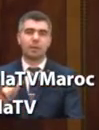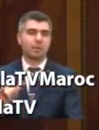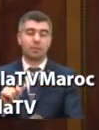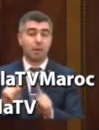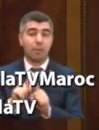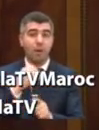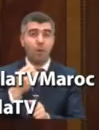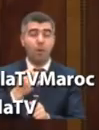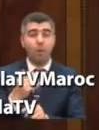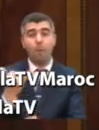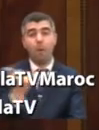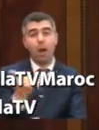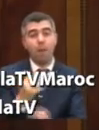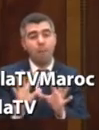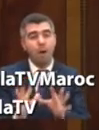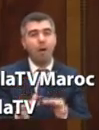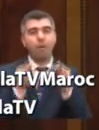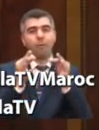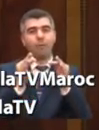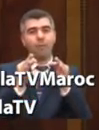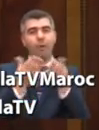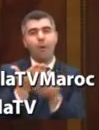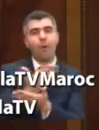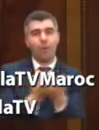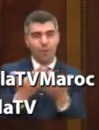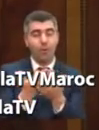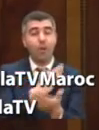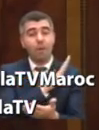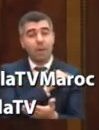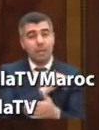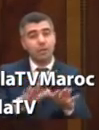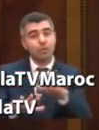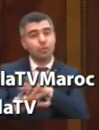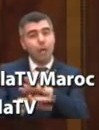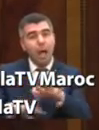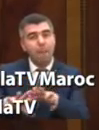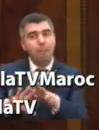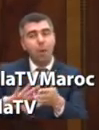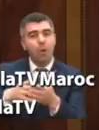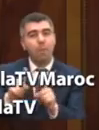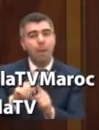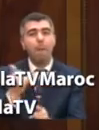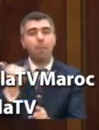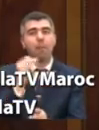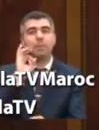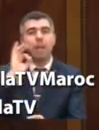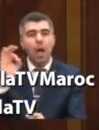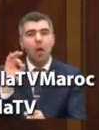من أجل أن تحقق الحقوق وأن يكون فعلا للشعب الفلسطيني حقه في تقرير شؤونه